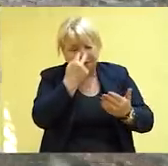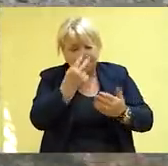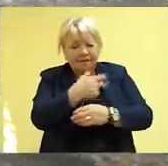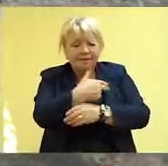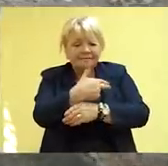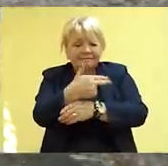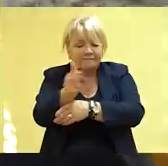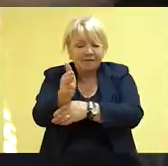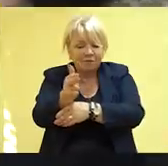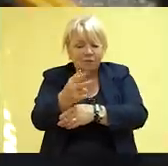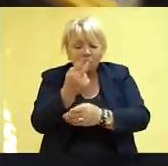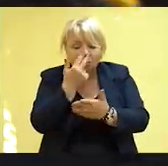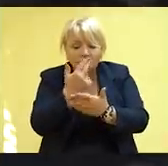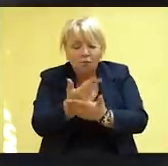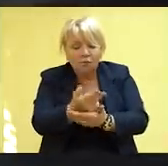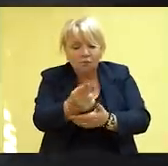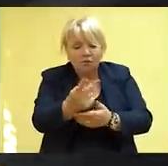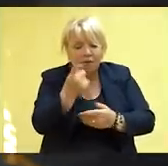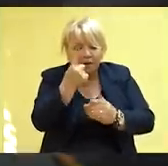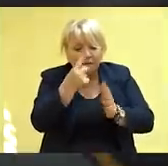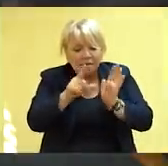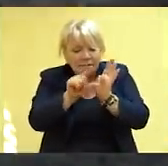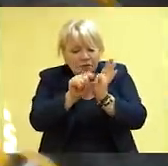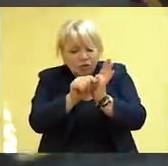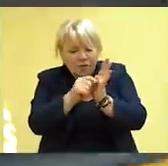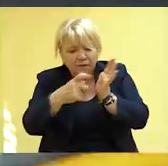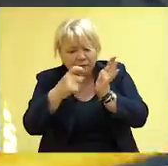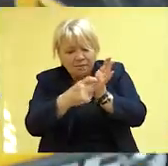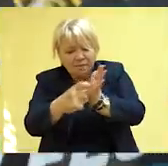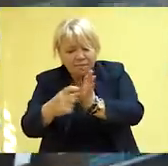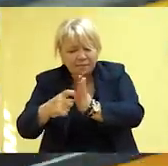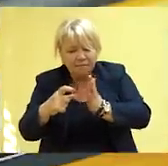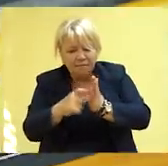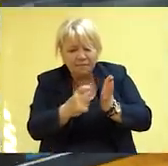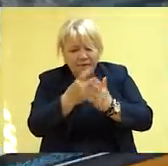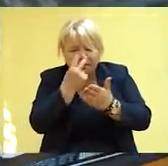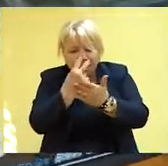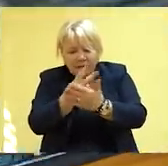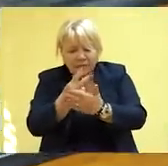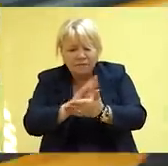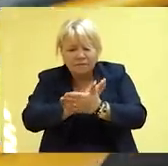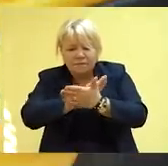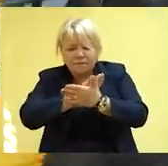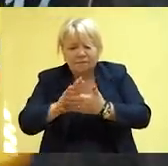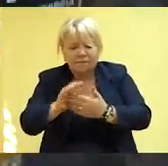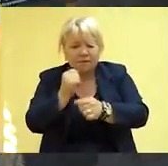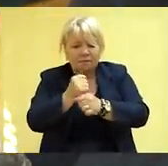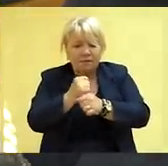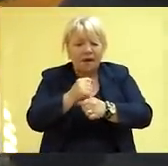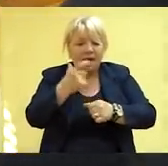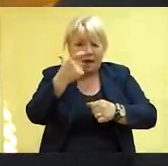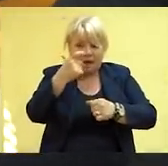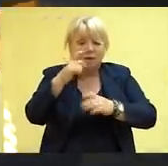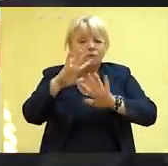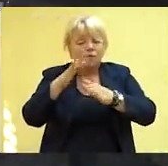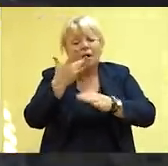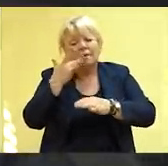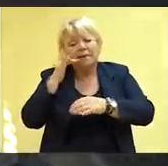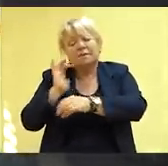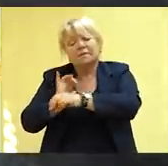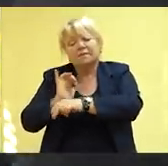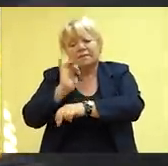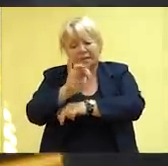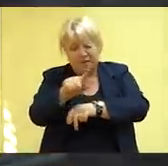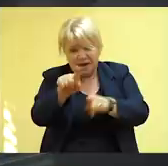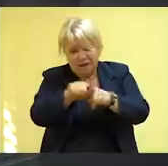პროსტა რა დაჩო. აი უყურე რა, თითოეულ შპილკას დააკვირდი, ამას დააკვირდი. აი ეს 60 ყავს ჩამოგივიდა